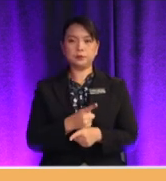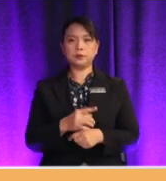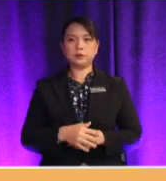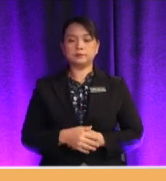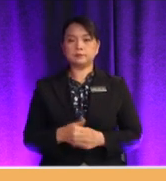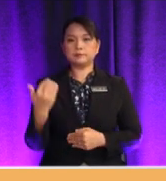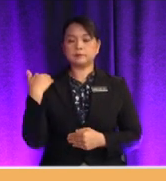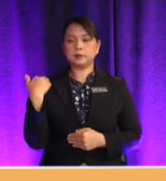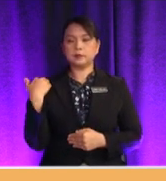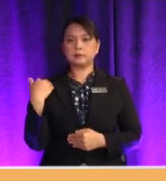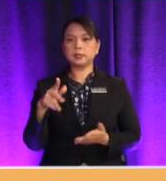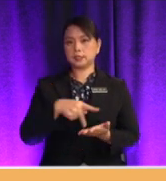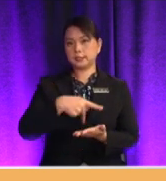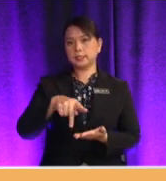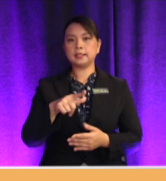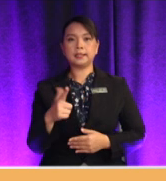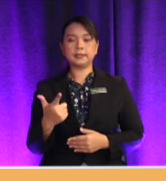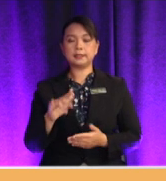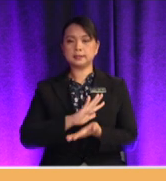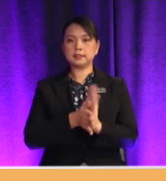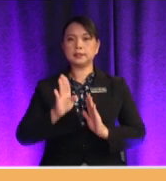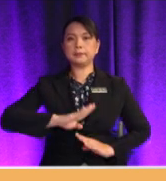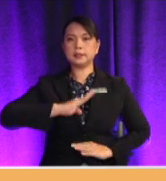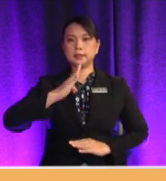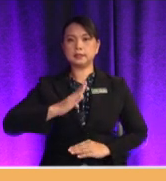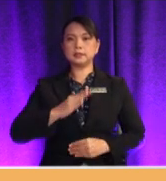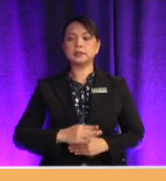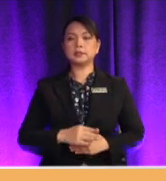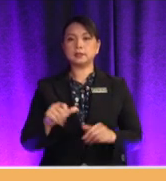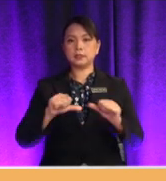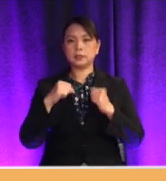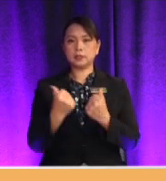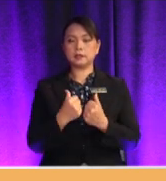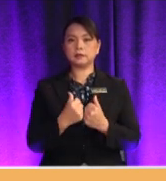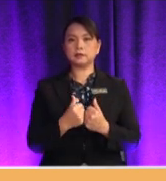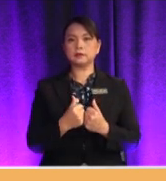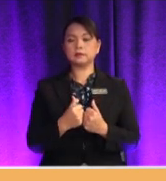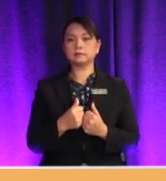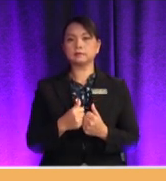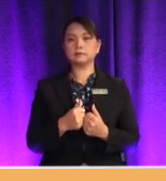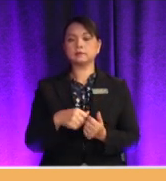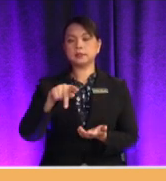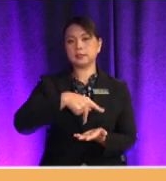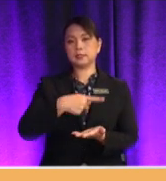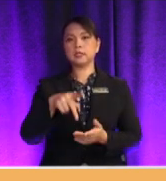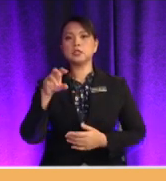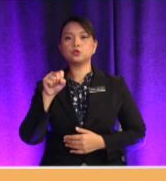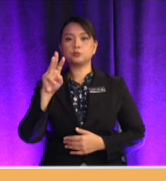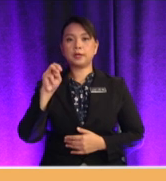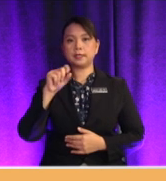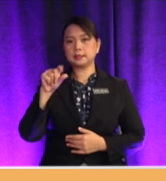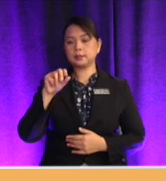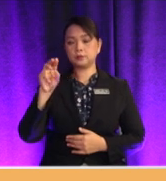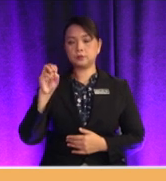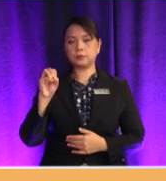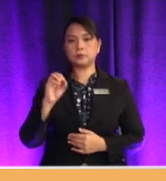Terdapat juga tarian lain yang menjadi kebanggaan kaum di Malaysia seperti tarian Sumazau oleh kaum Kadazan